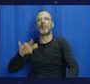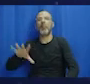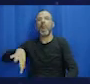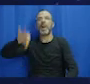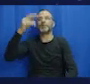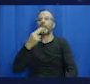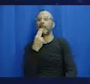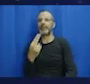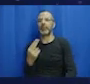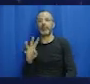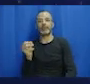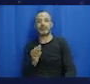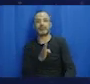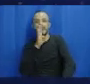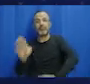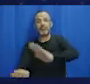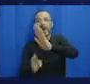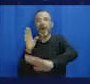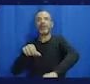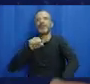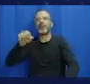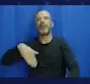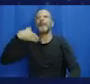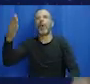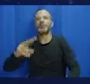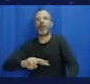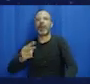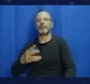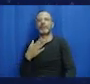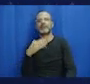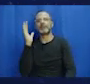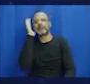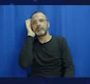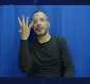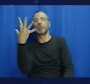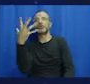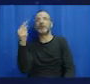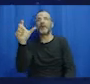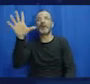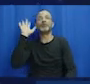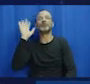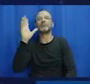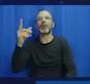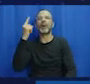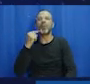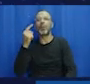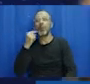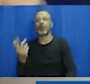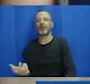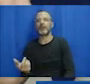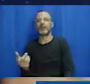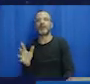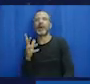حلول. اذا بدك تحل مشاكلك بدك تفتح الباب تطلع من الغرفه، مش كنا حاطين اذا اخذنا 75 عام وننطم ونبكي وسمتريتش من كبير.